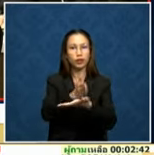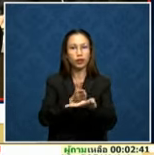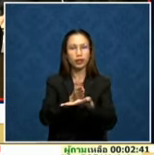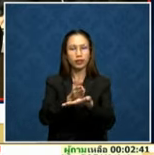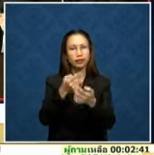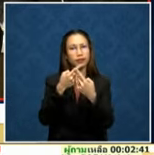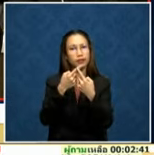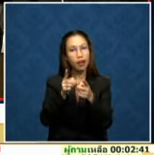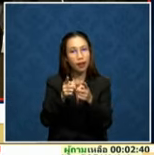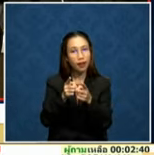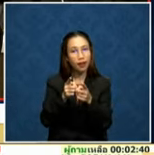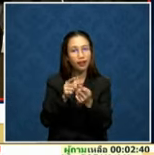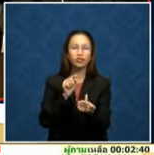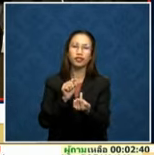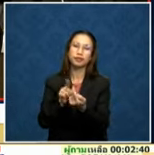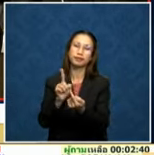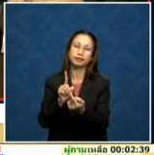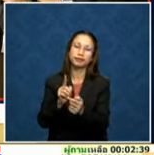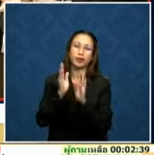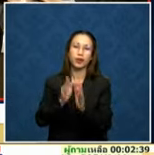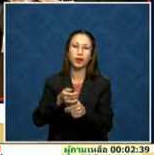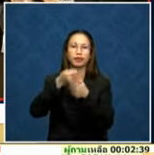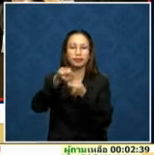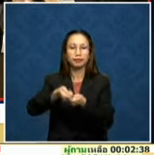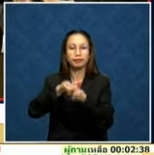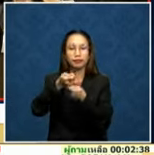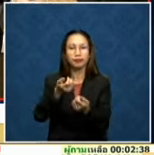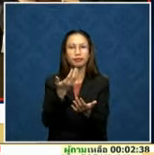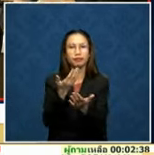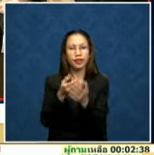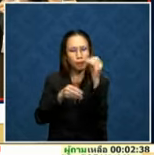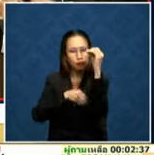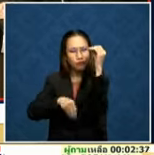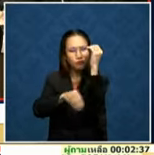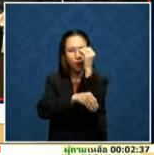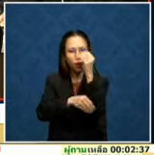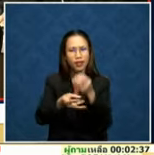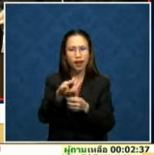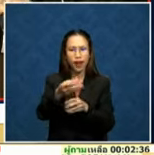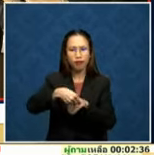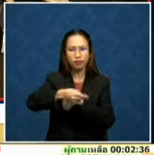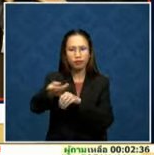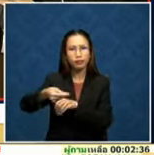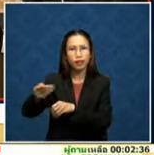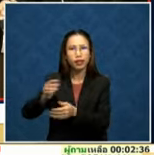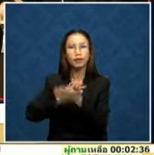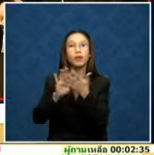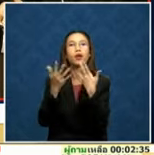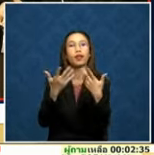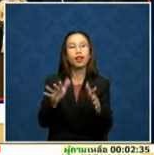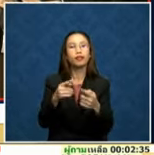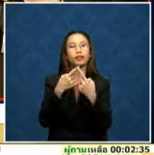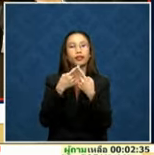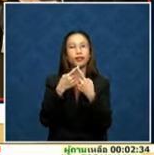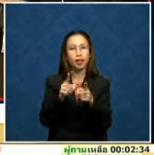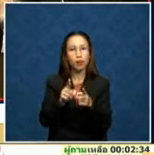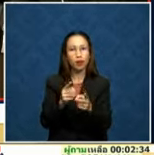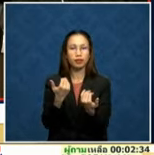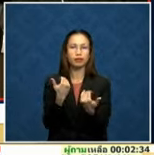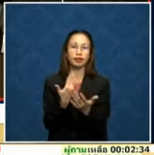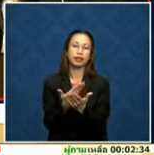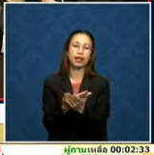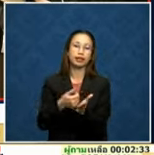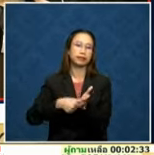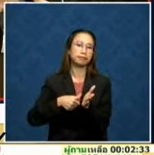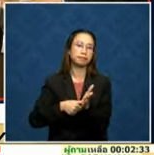แต่ก็ดันมาใชวงเวลาที่เกศตรกรเขาลงปุ๋ยใส่นากัไปหมดแล้ตอนนี้ก็คือติดเงินเชื่